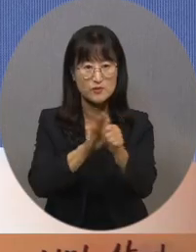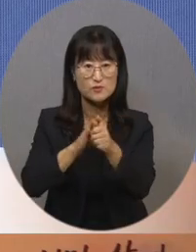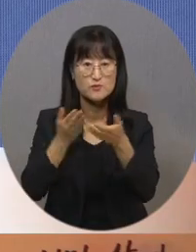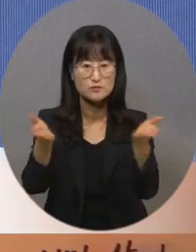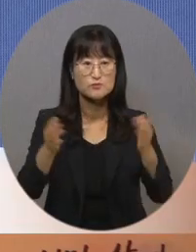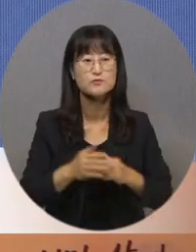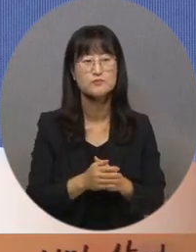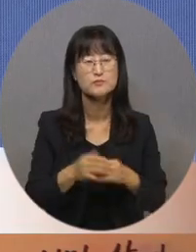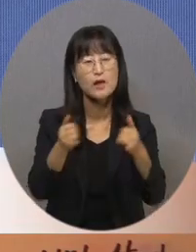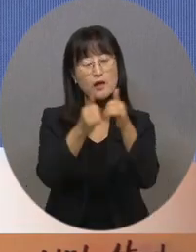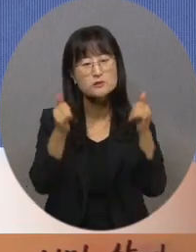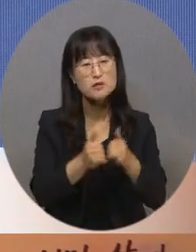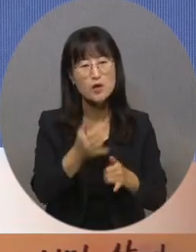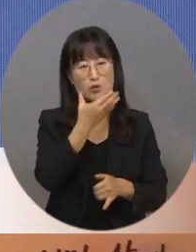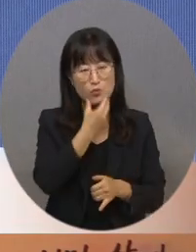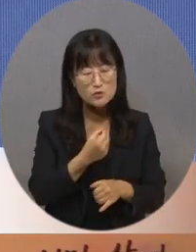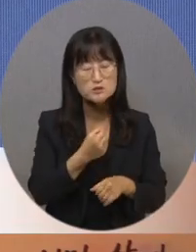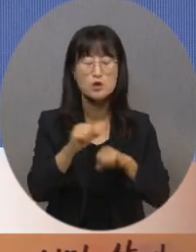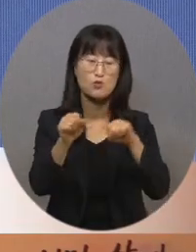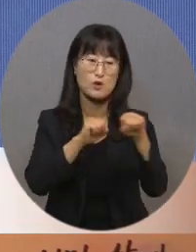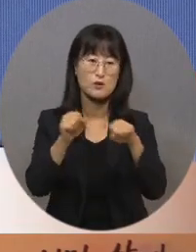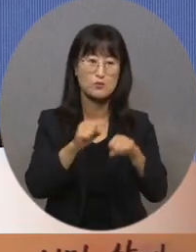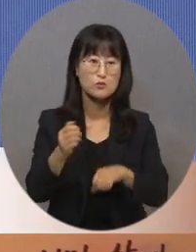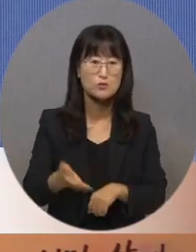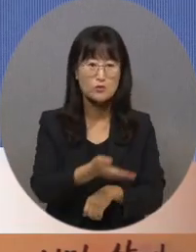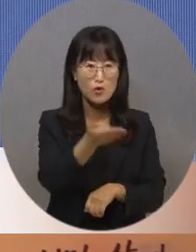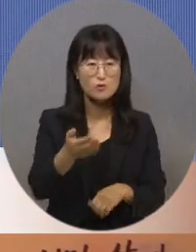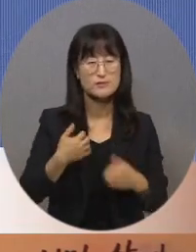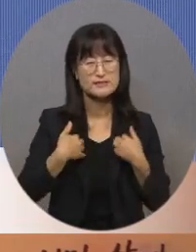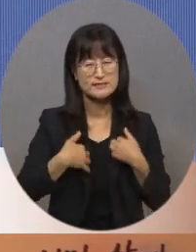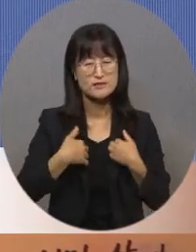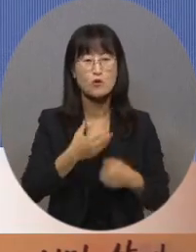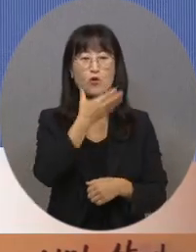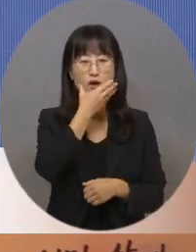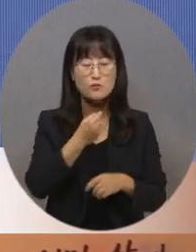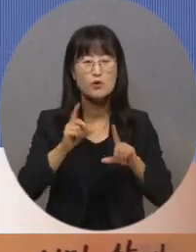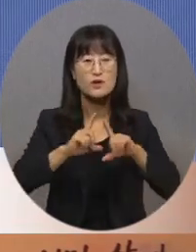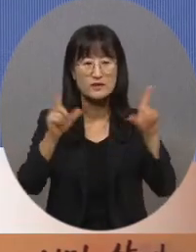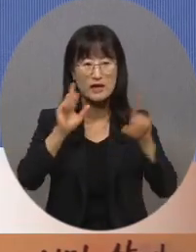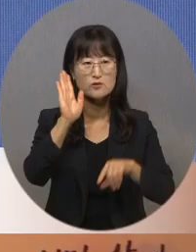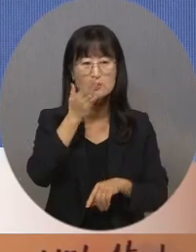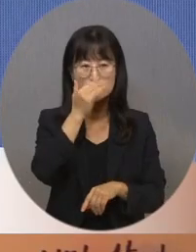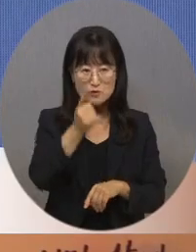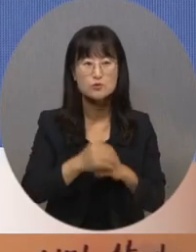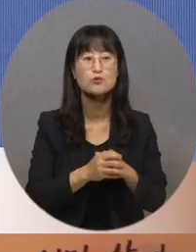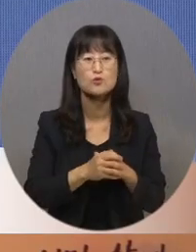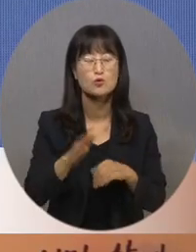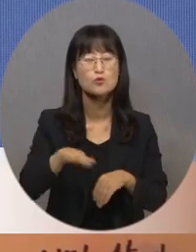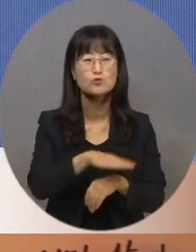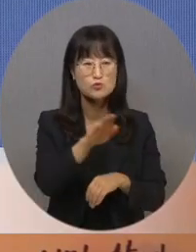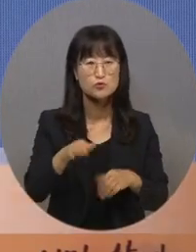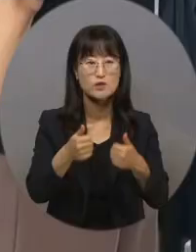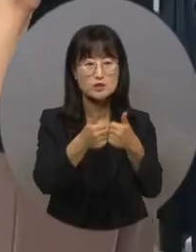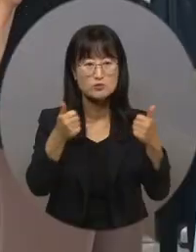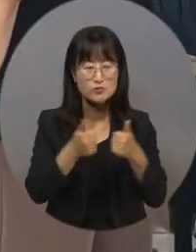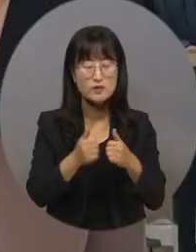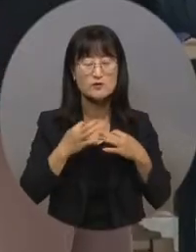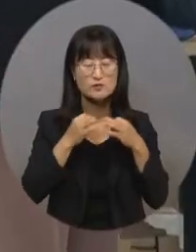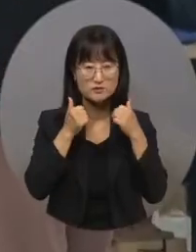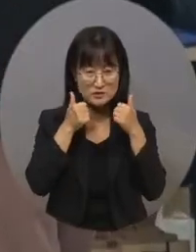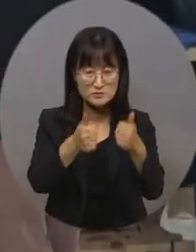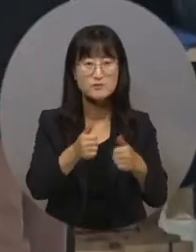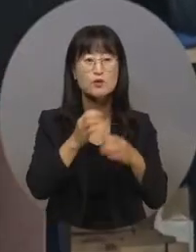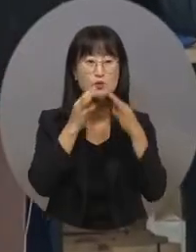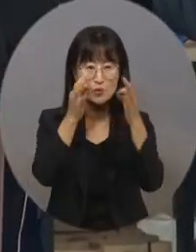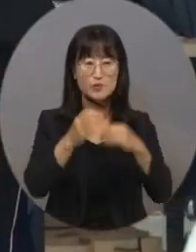우리 사회복지를 하시는 분들이 정말 즐겁고 행복한 날이 될 수 있도록 시에서도 열심히 노력하도록 하겠습니다. 여러